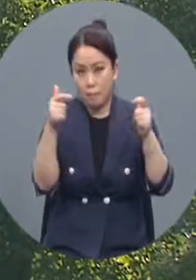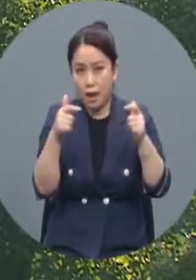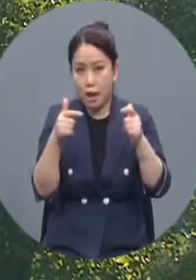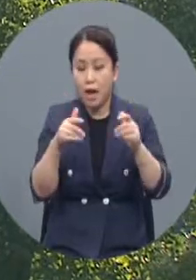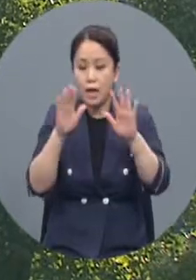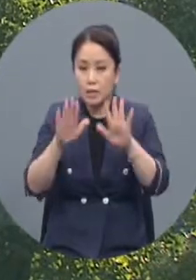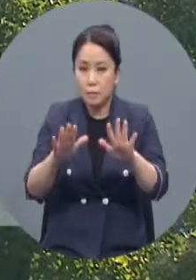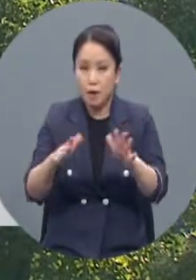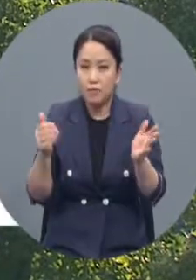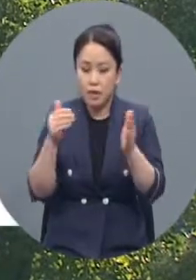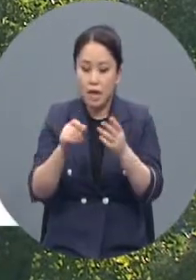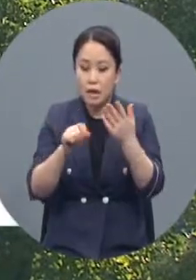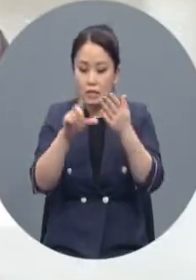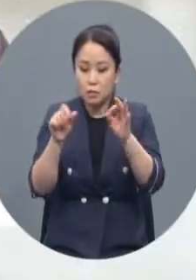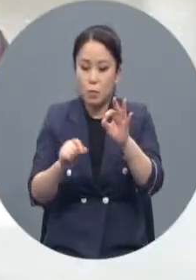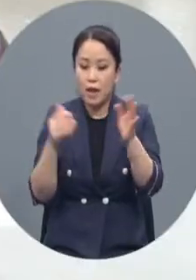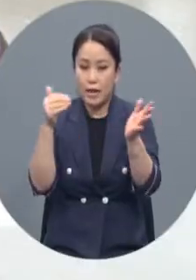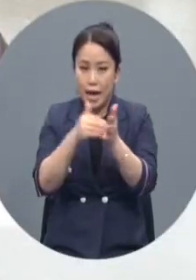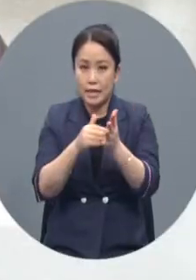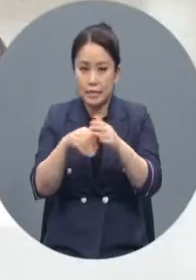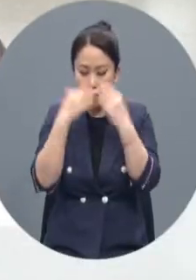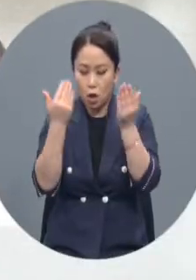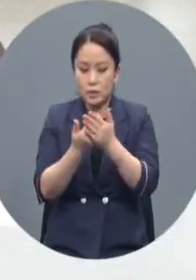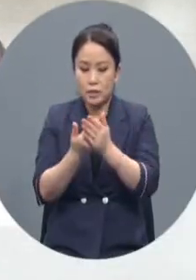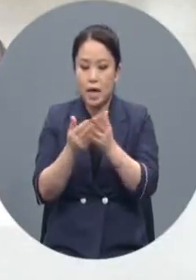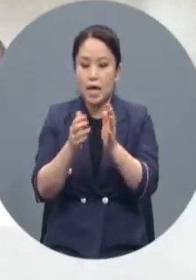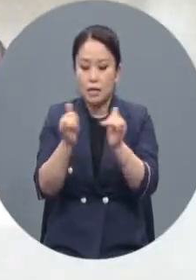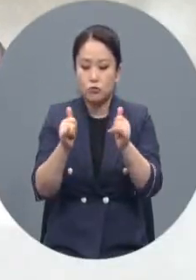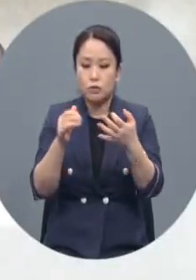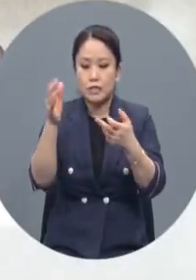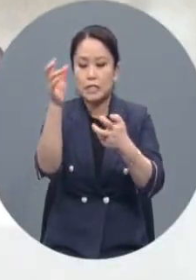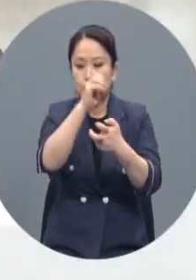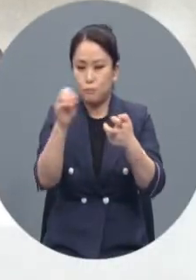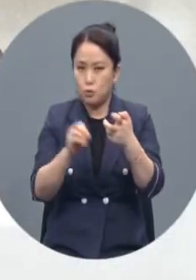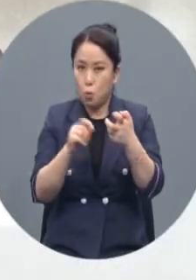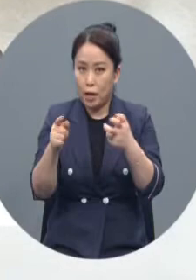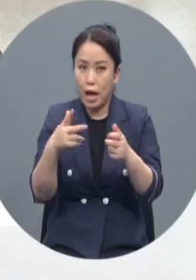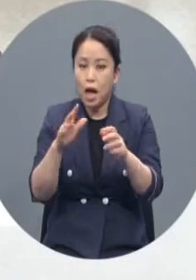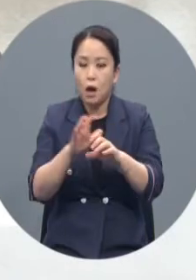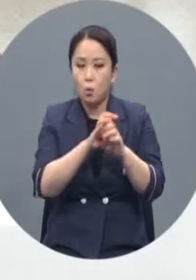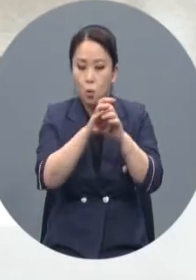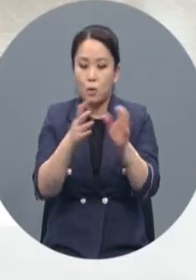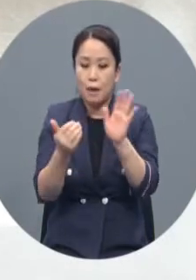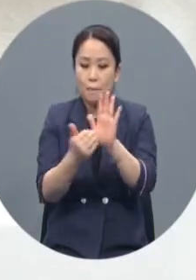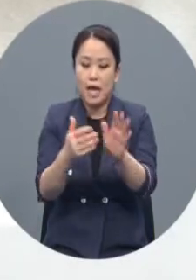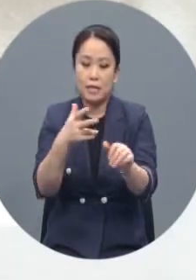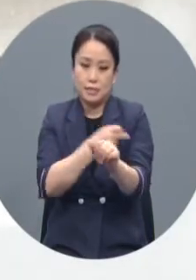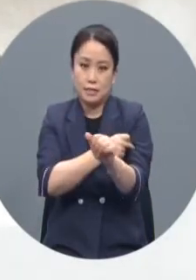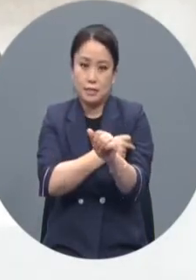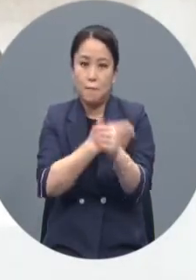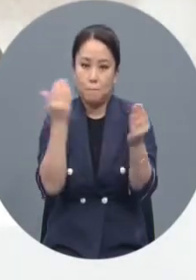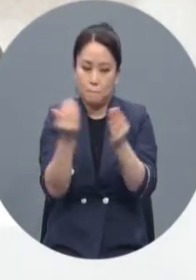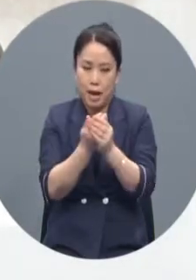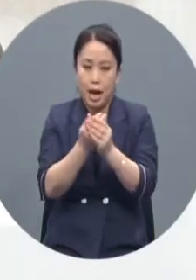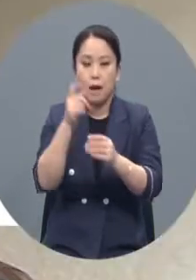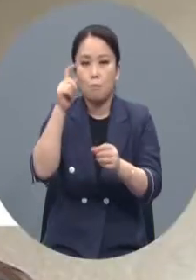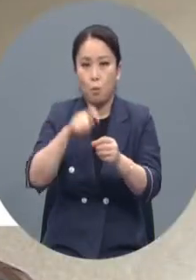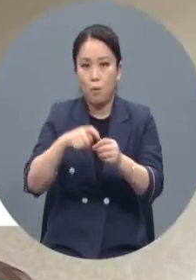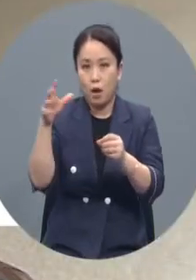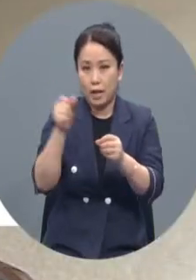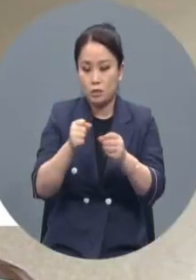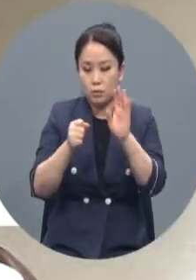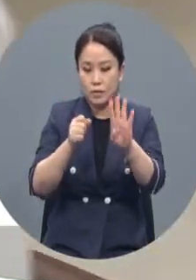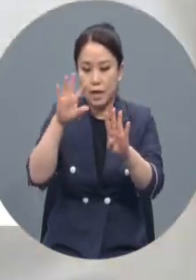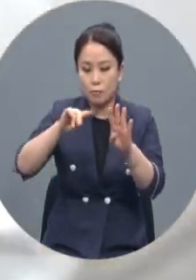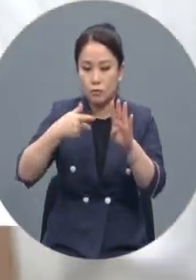이번 달까지 전체 인구의 75% 이상이 코론 알고 백신접종을 완료하는 것을 목표로 4분기 예방접종